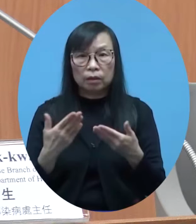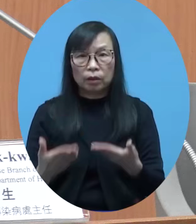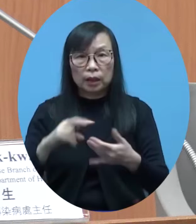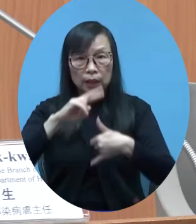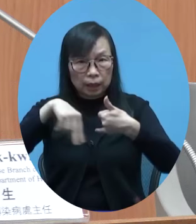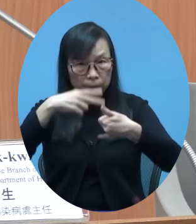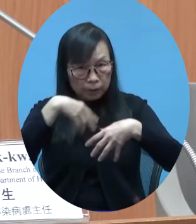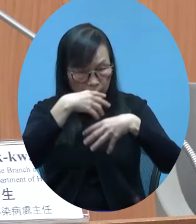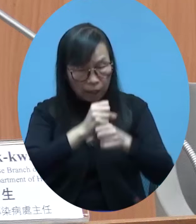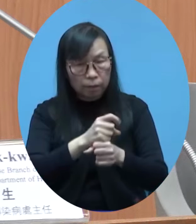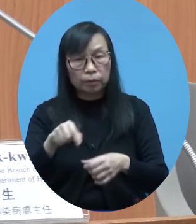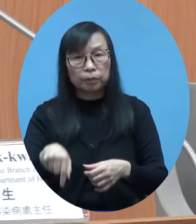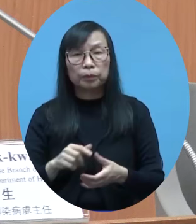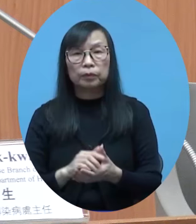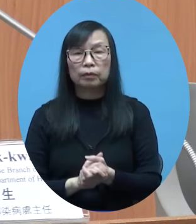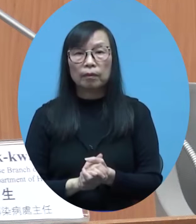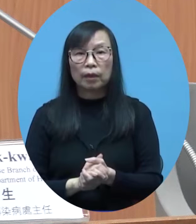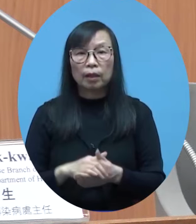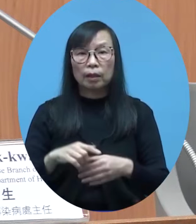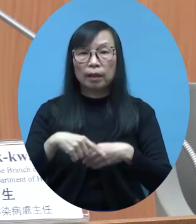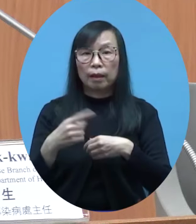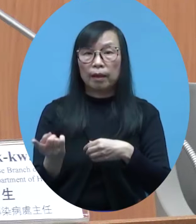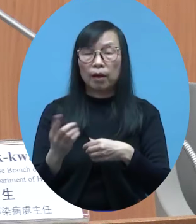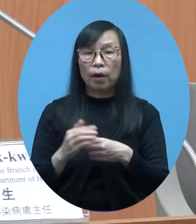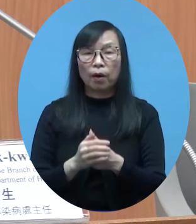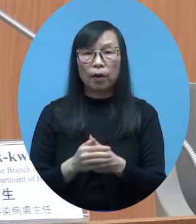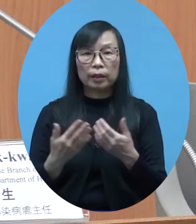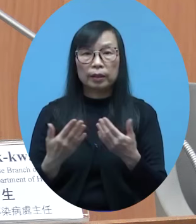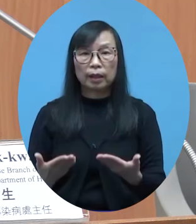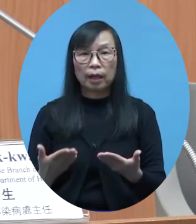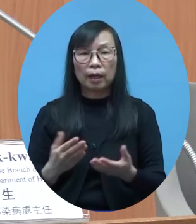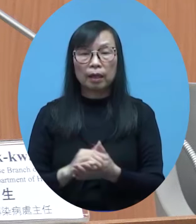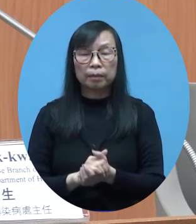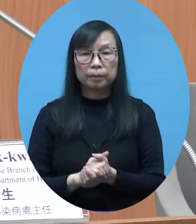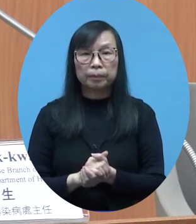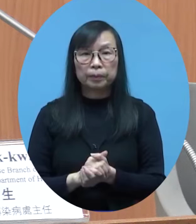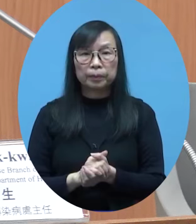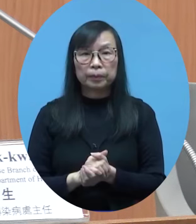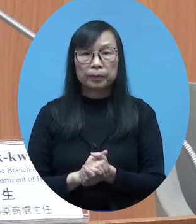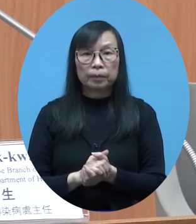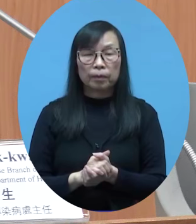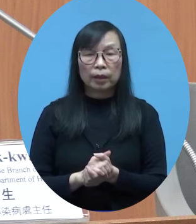測嗰個啦。咁另外咧就係我手頭上咧就